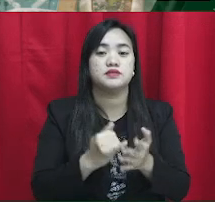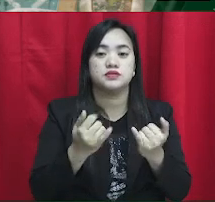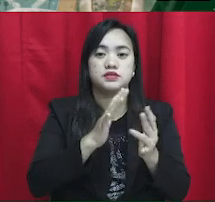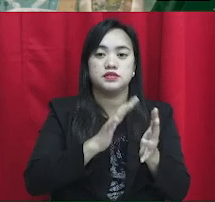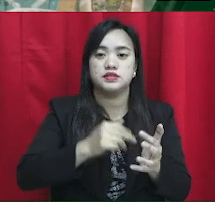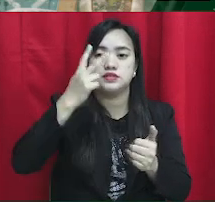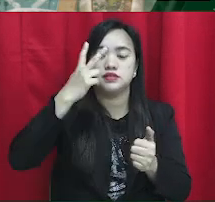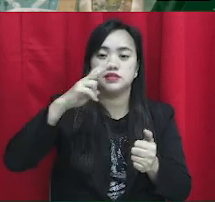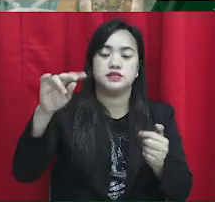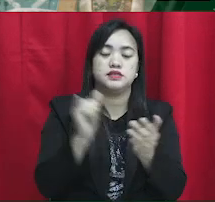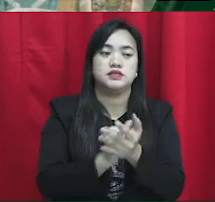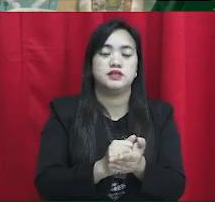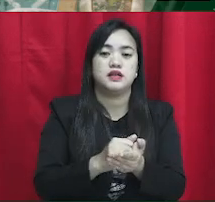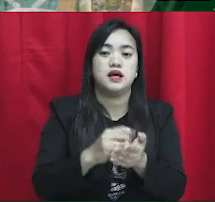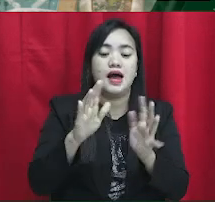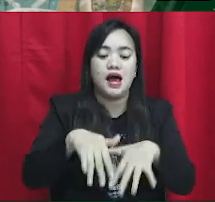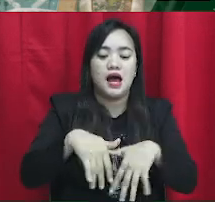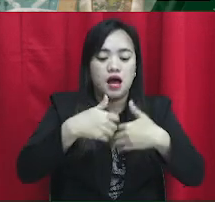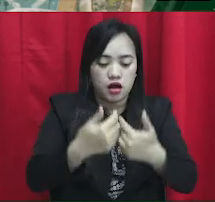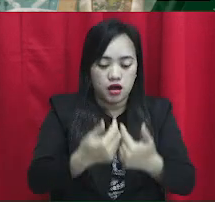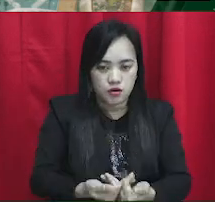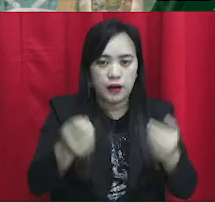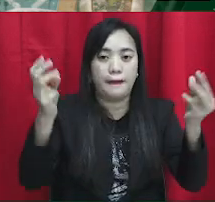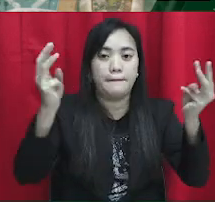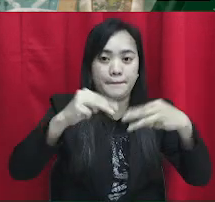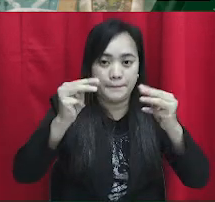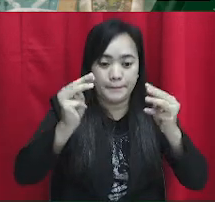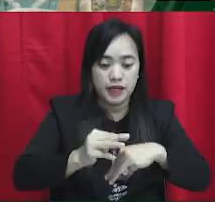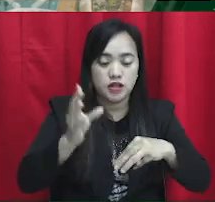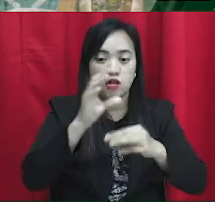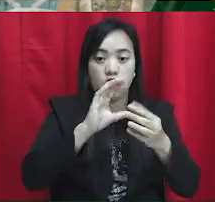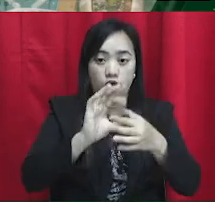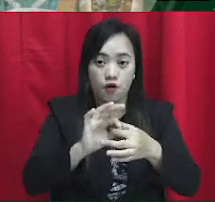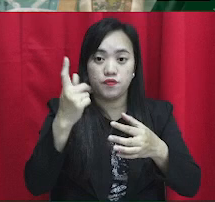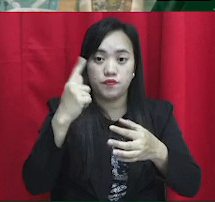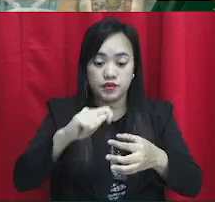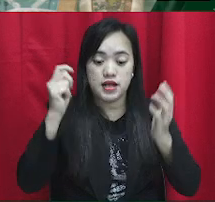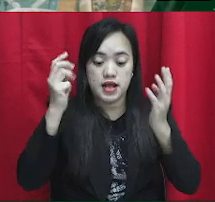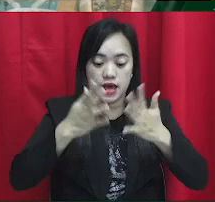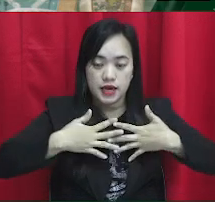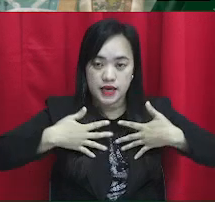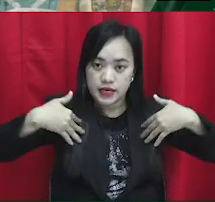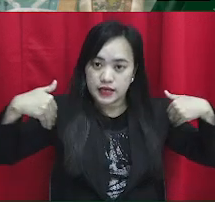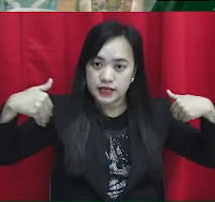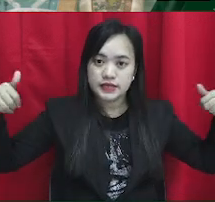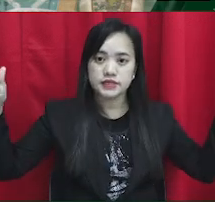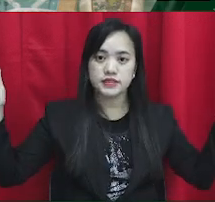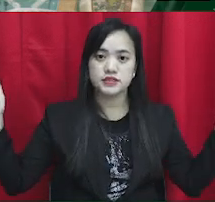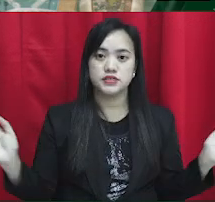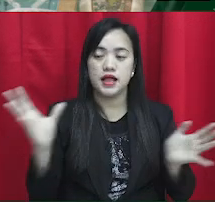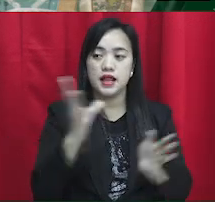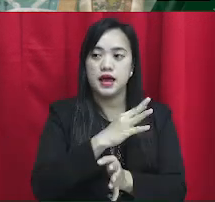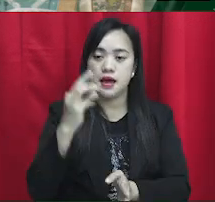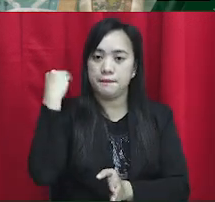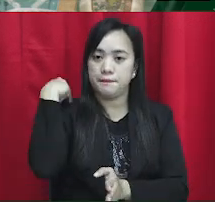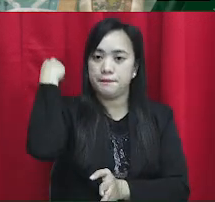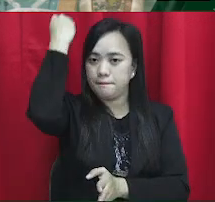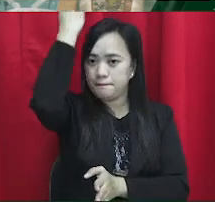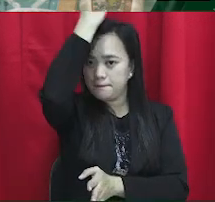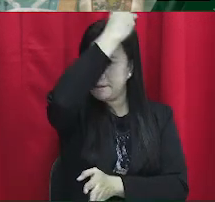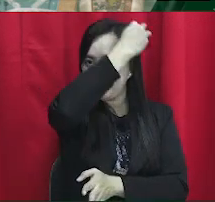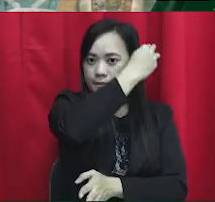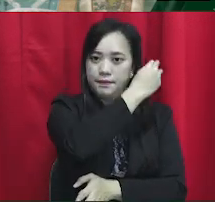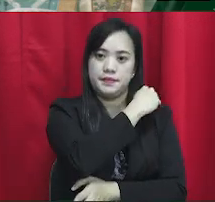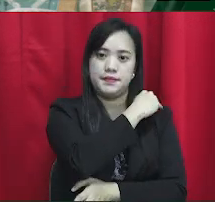saka ni Mary. Yeah, napakaganda po niyan. Eh dito po, mga kapatid, ay dito sa punta po tayo sa Book